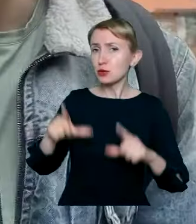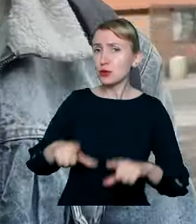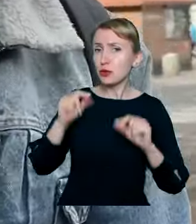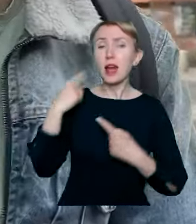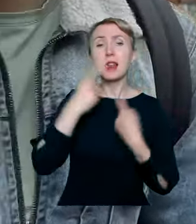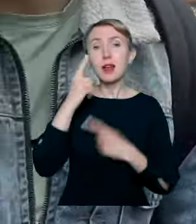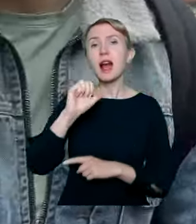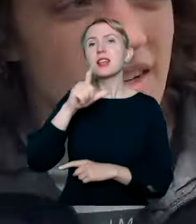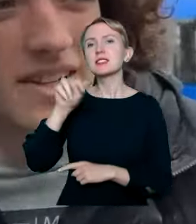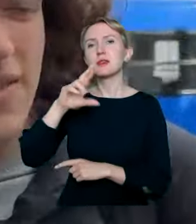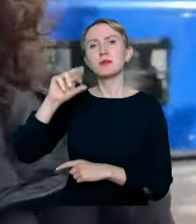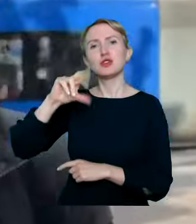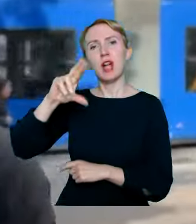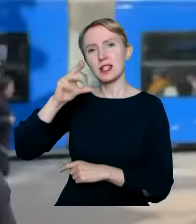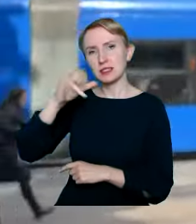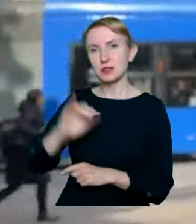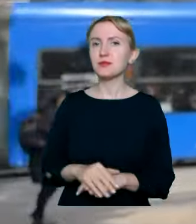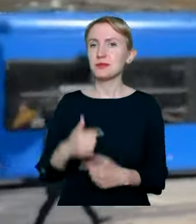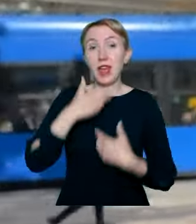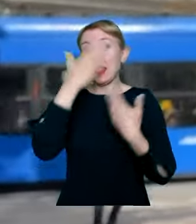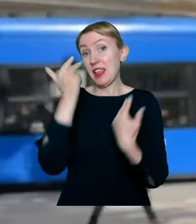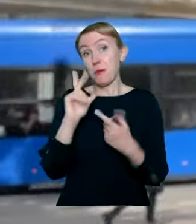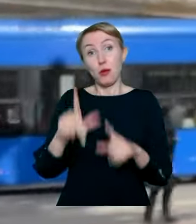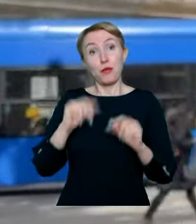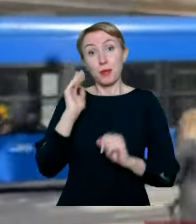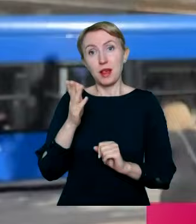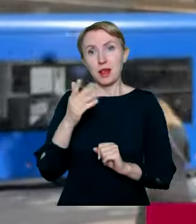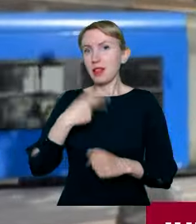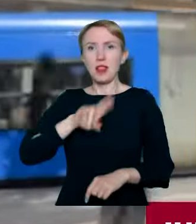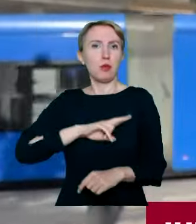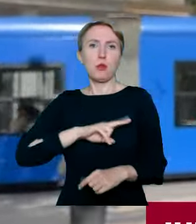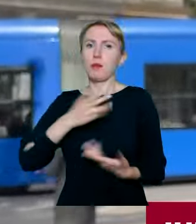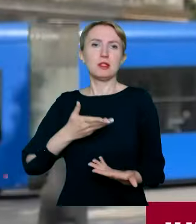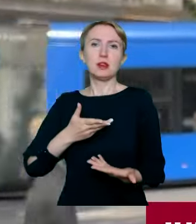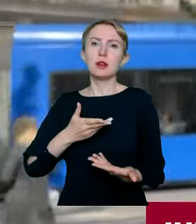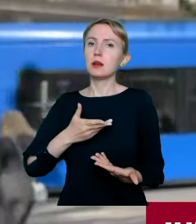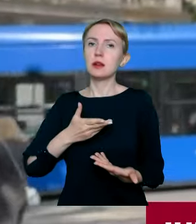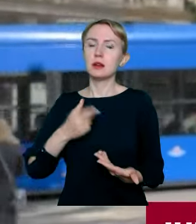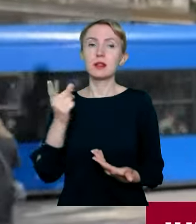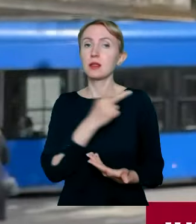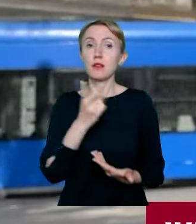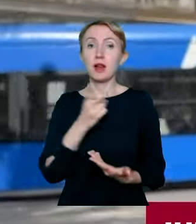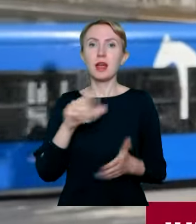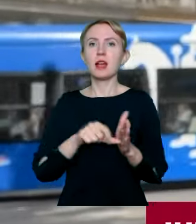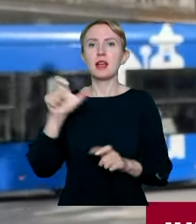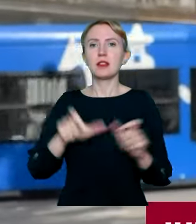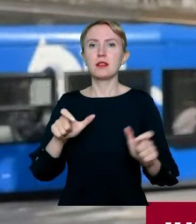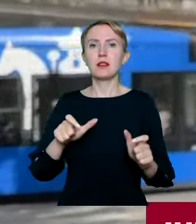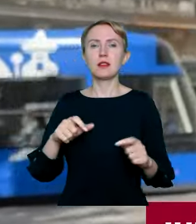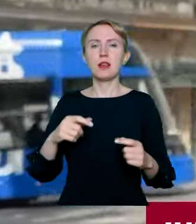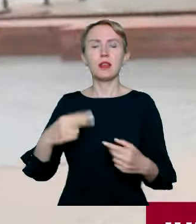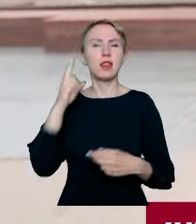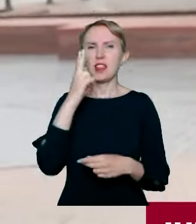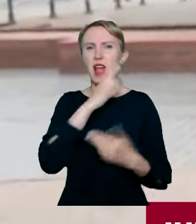że Aleksander Miszalski. Ja jeszcze nie wiem, na kogo będę głosował, ale nie podoba mi się na pewno to, że obaj kandydaci nakręcają taką falę hejtu na